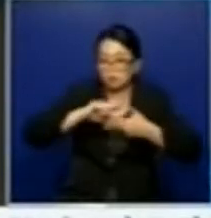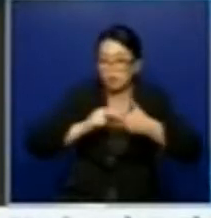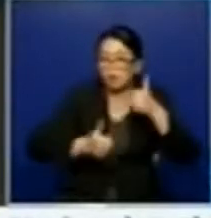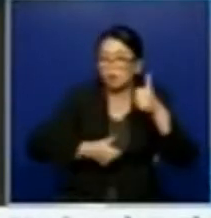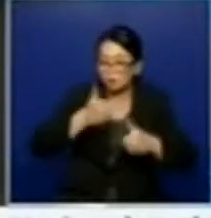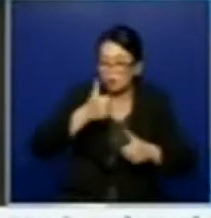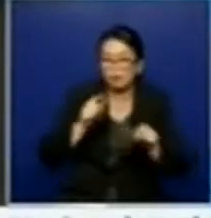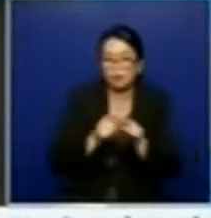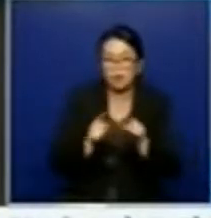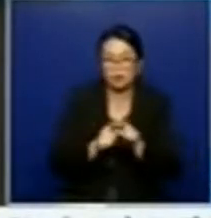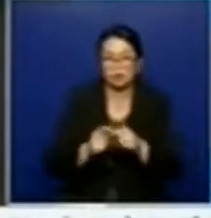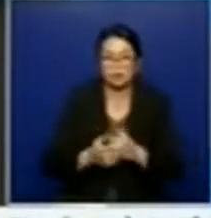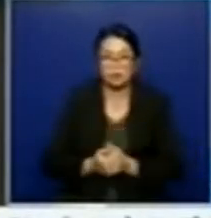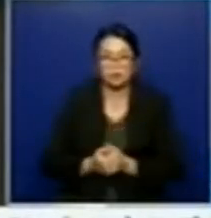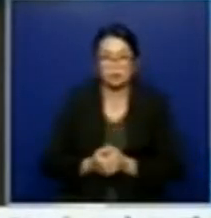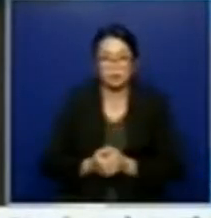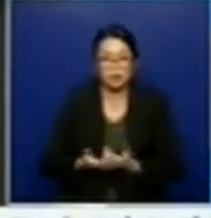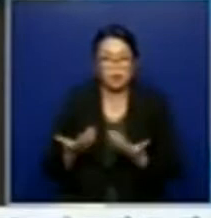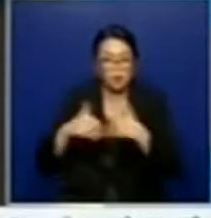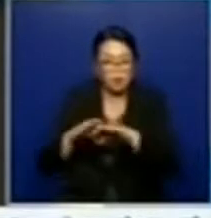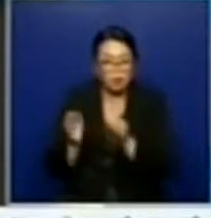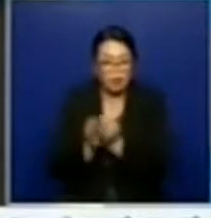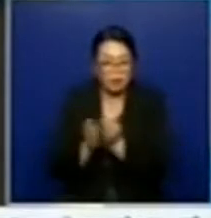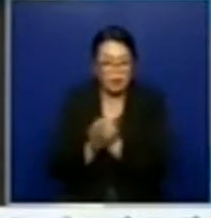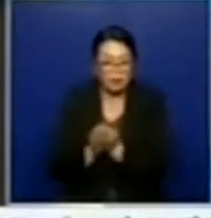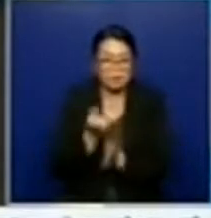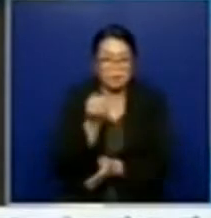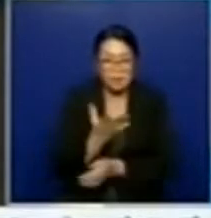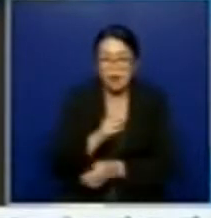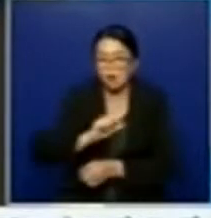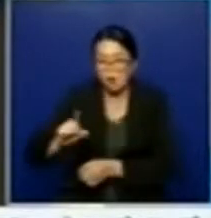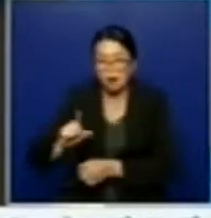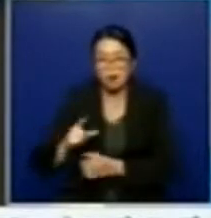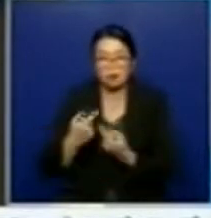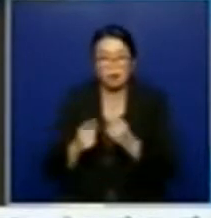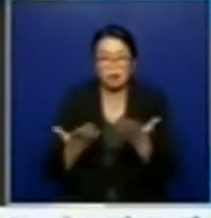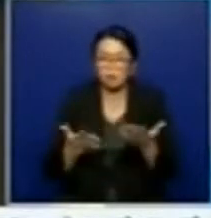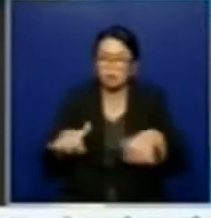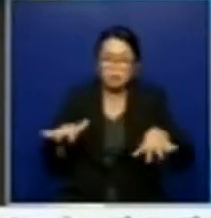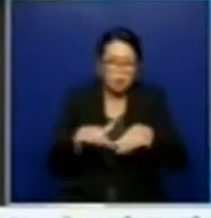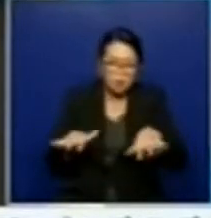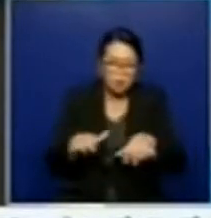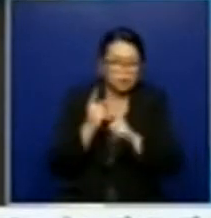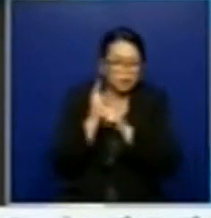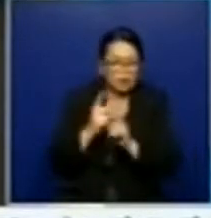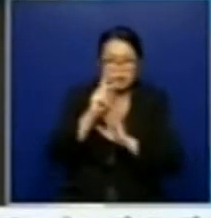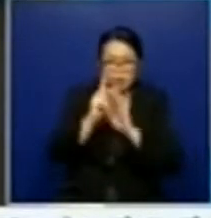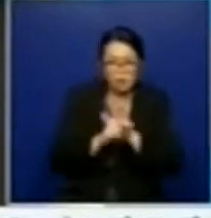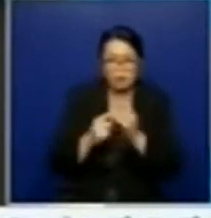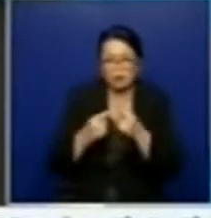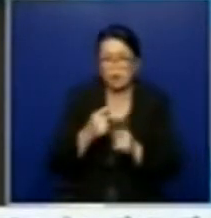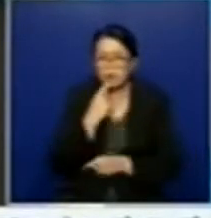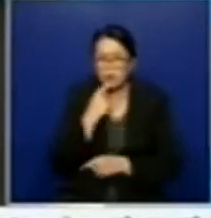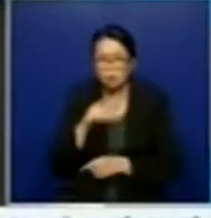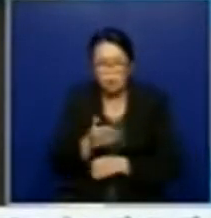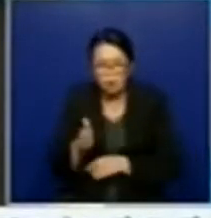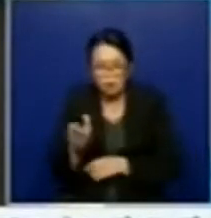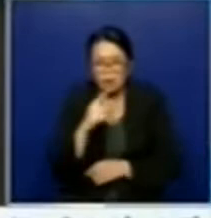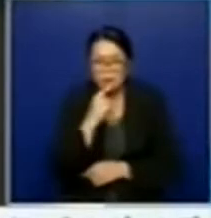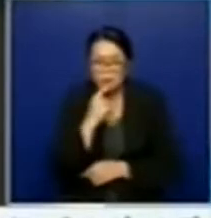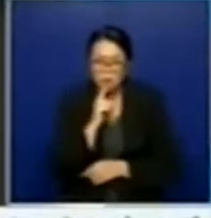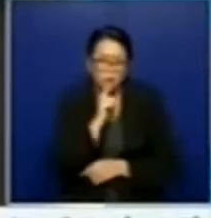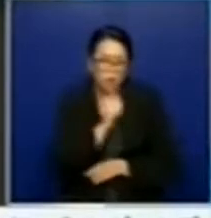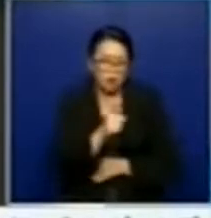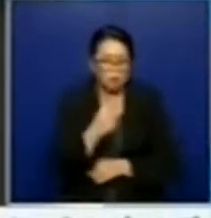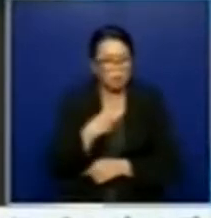ครับรวมเสียงในสภาได้มากกว่ามันไม่ได้มีอะไรผิดปกติเลยครับแต่เขาพูดบิดเบือนนะครับแล้วเสียดสีอย่างนี้ผมเห็นว่